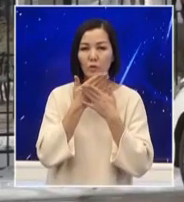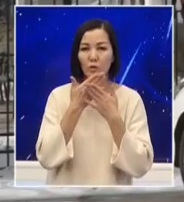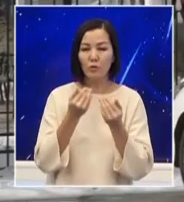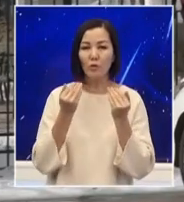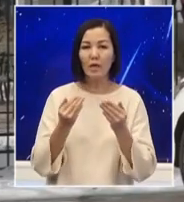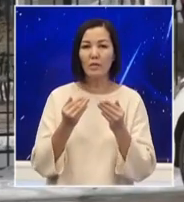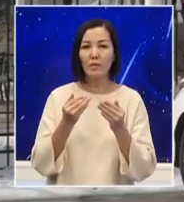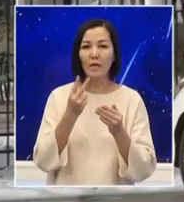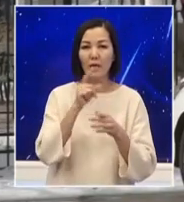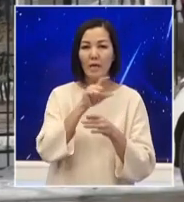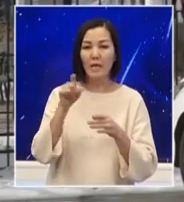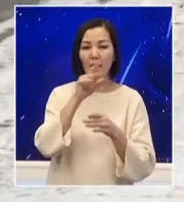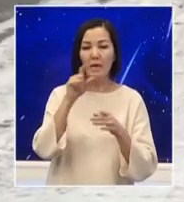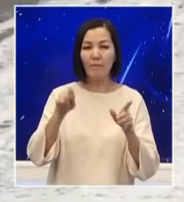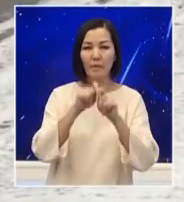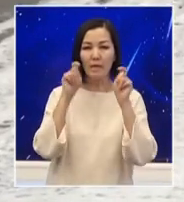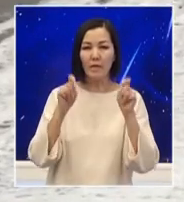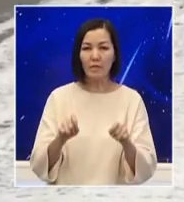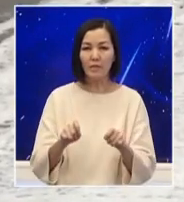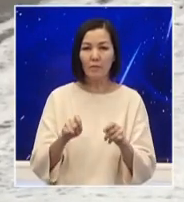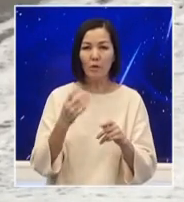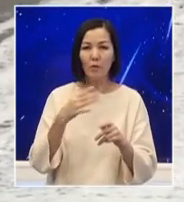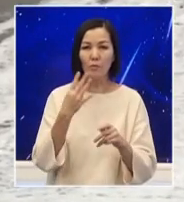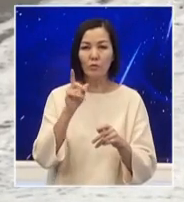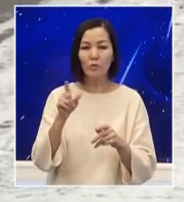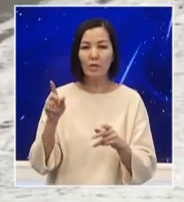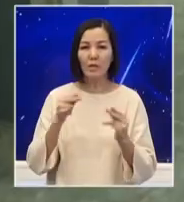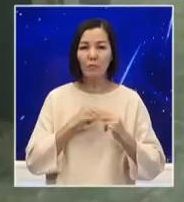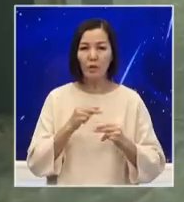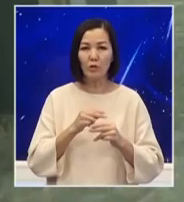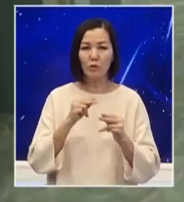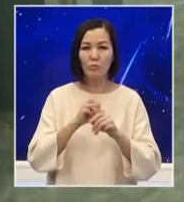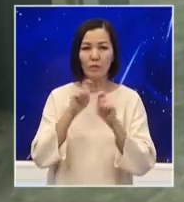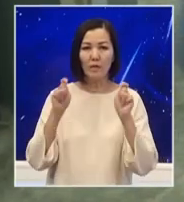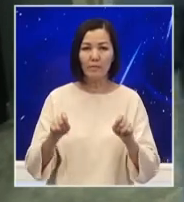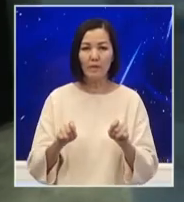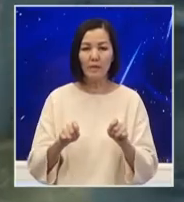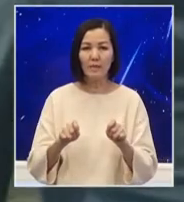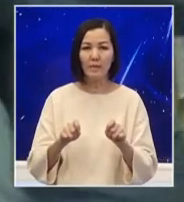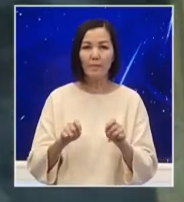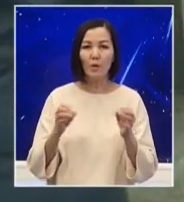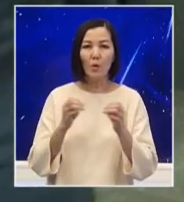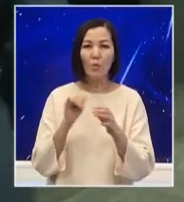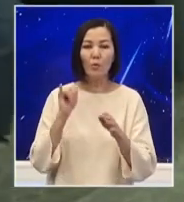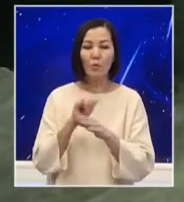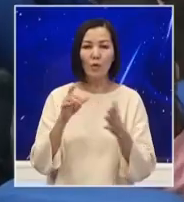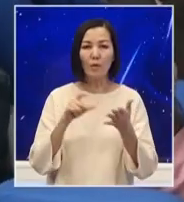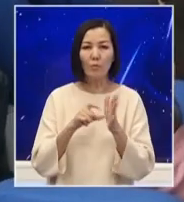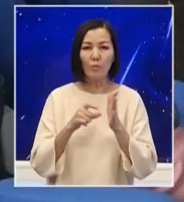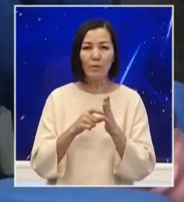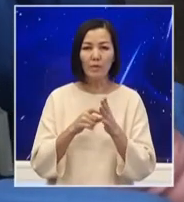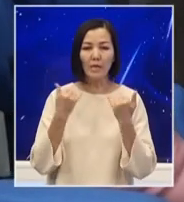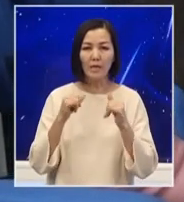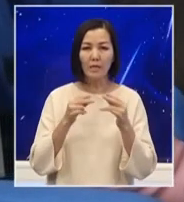орталық ашылып 34 адам тұрақты жұмыспен қамтылды. Сапаржайда 10 қонақ бөлме мен асхана жұмыс істеп тұр. Тіпті